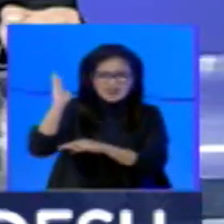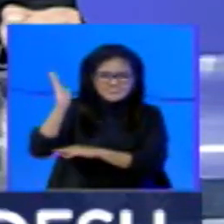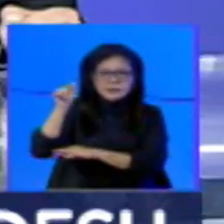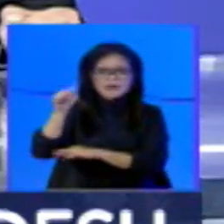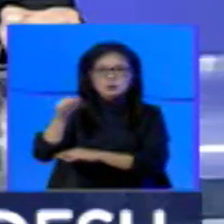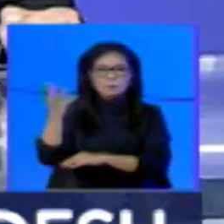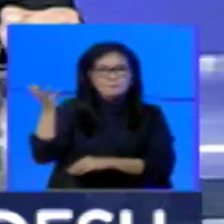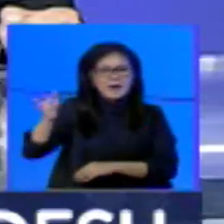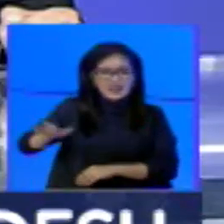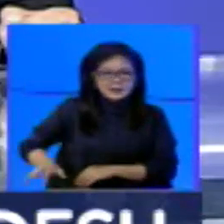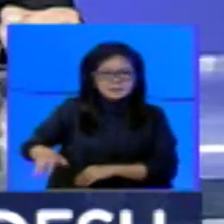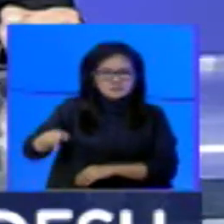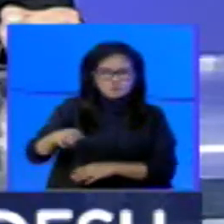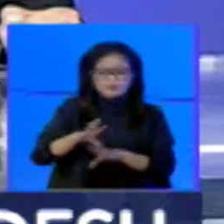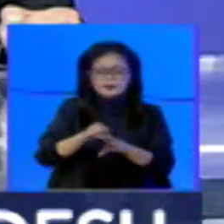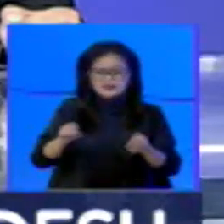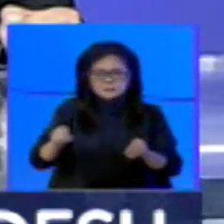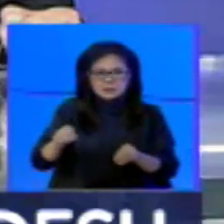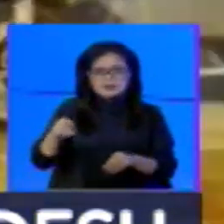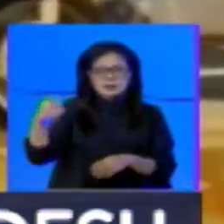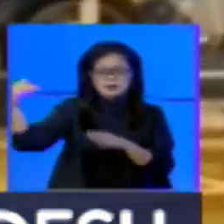pelajar dan pekerja migran